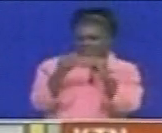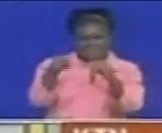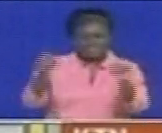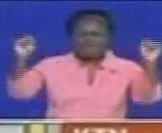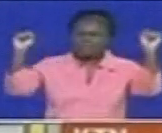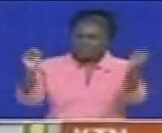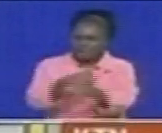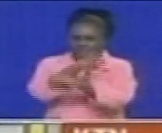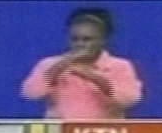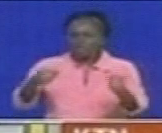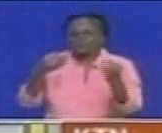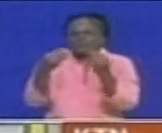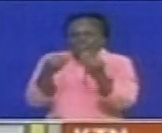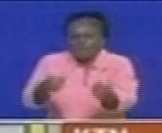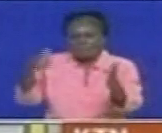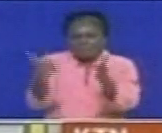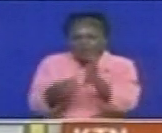kutatua matatizo walionayo.